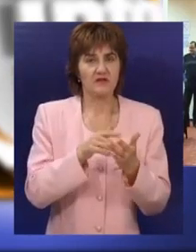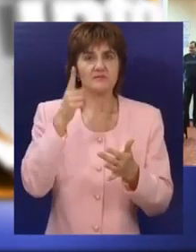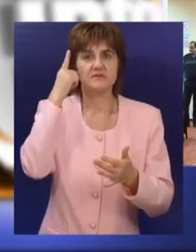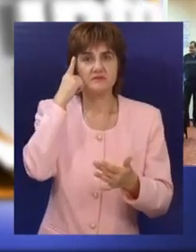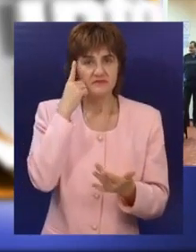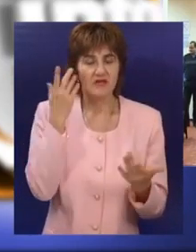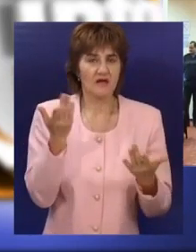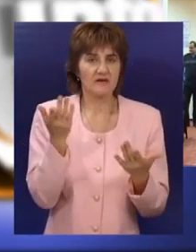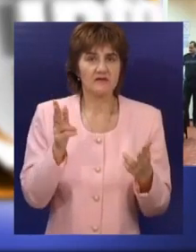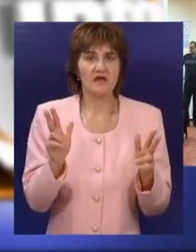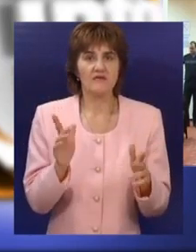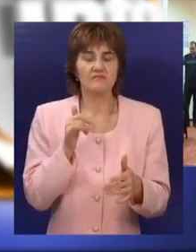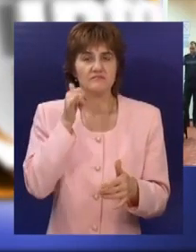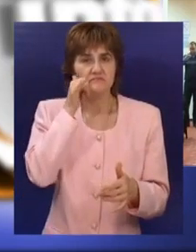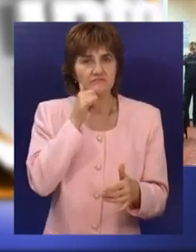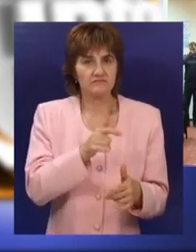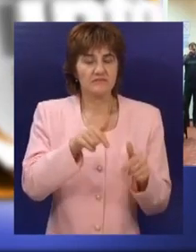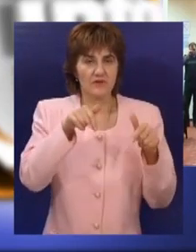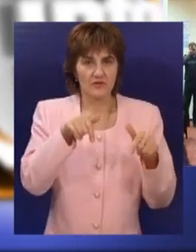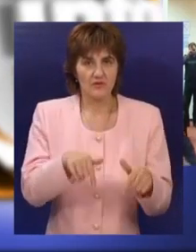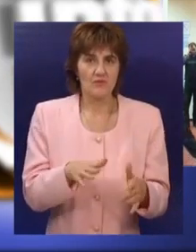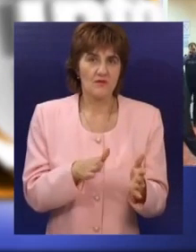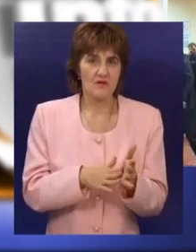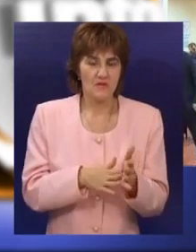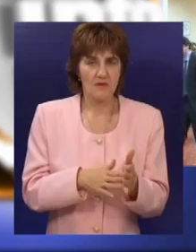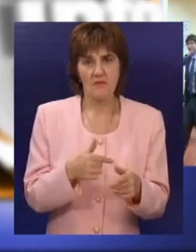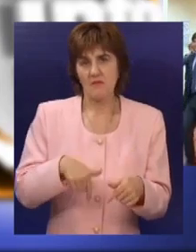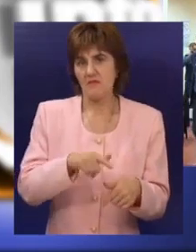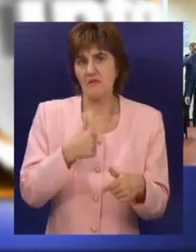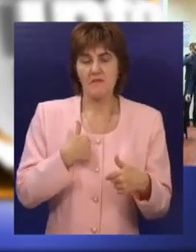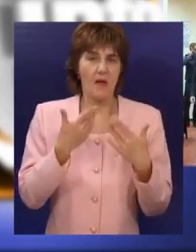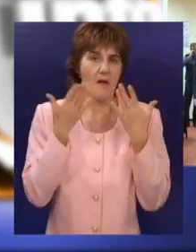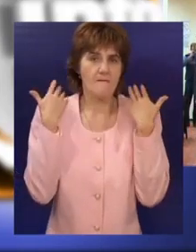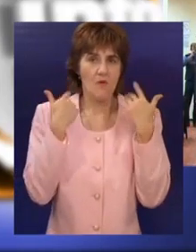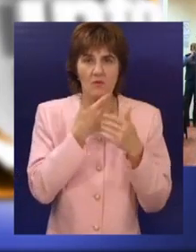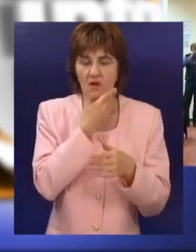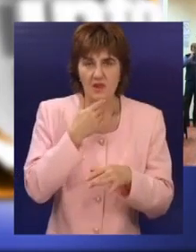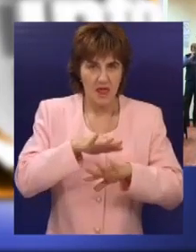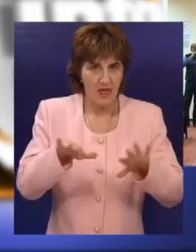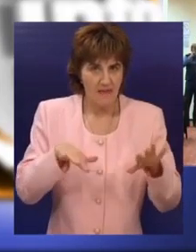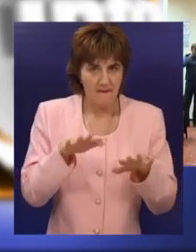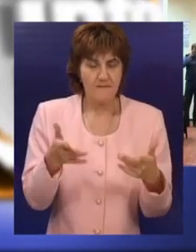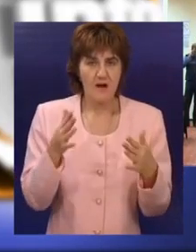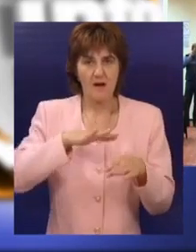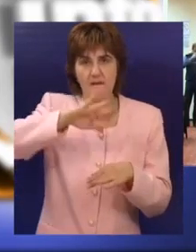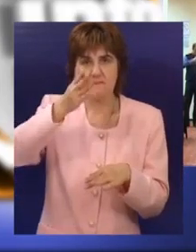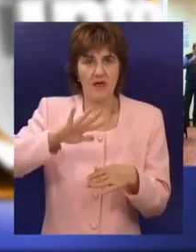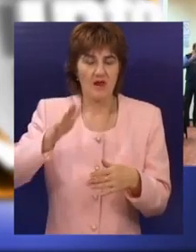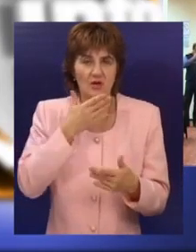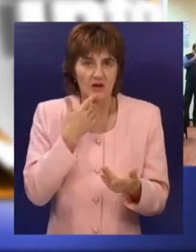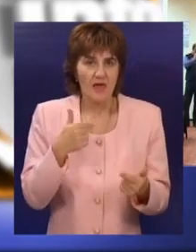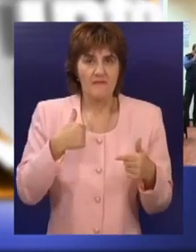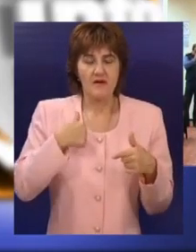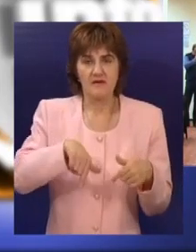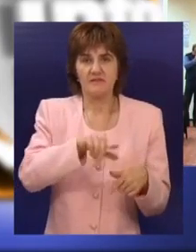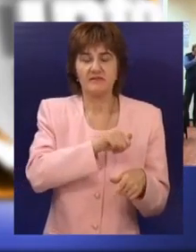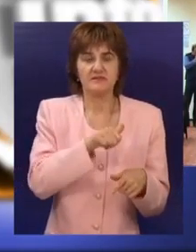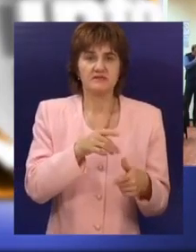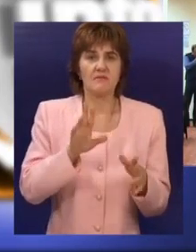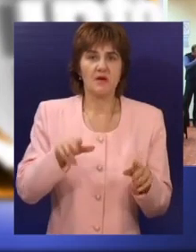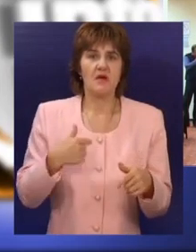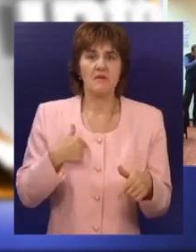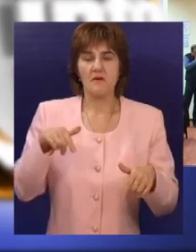to nešto na čemu treba insistirati u našem gradu, jer more nemamo, planinu nemamo, dakle jezero u stanju kako jeste. Znači, mislimo